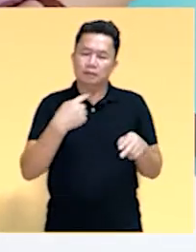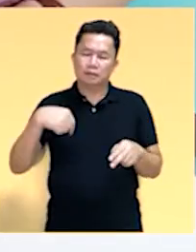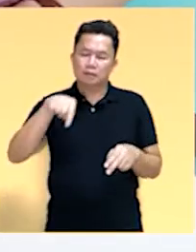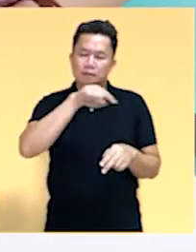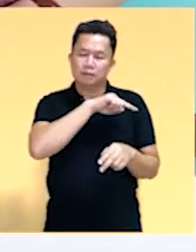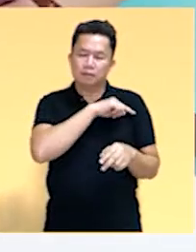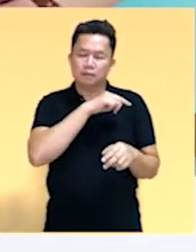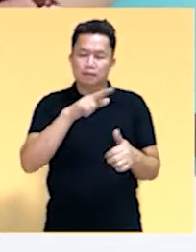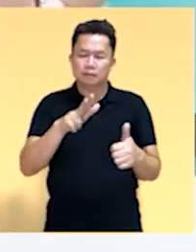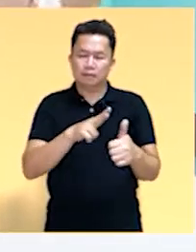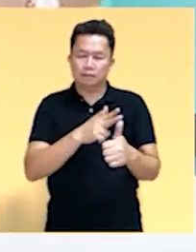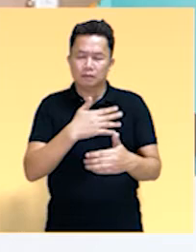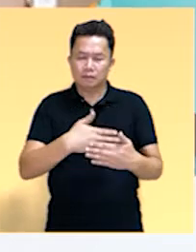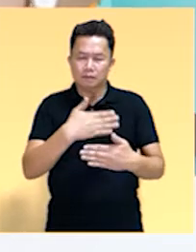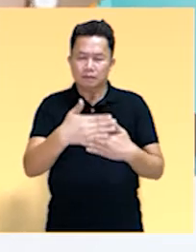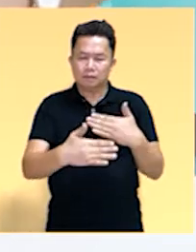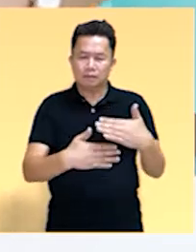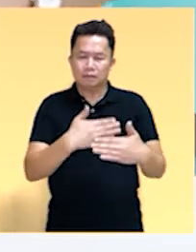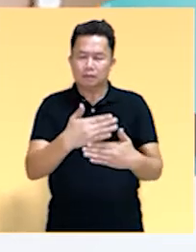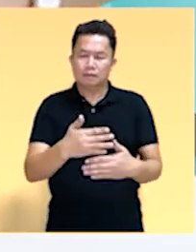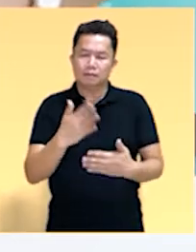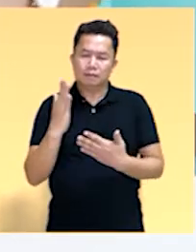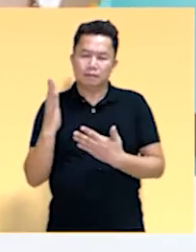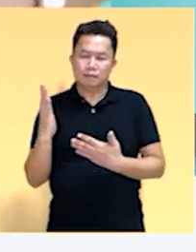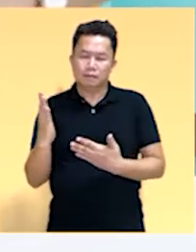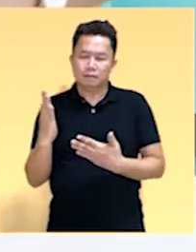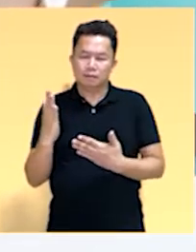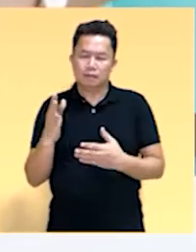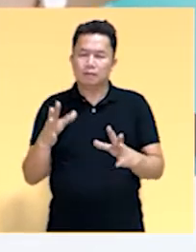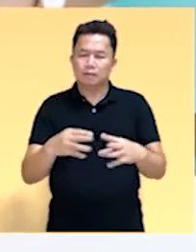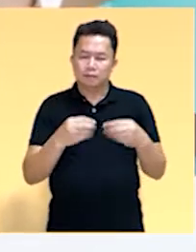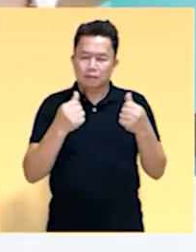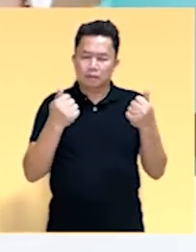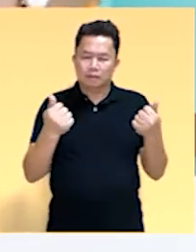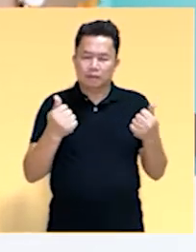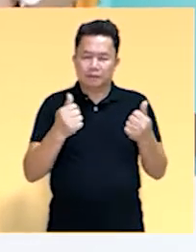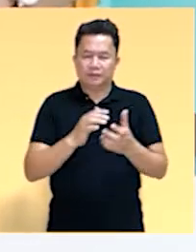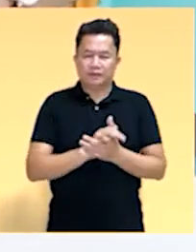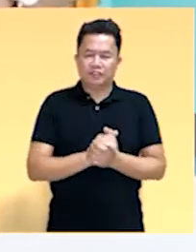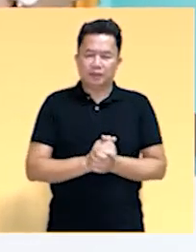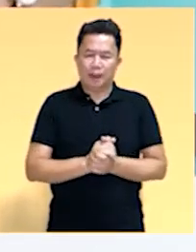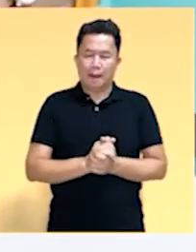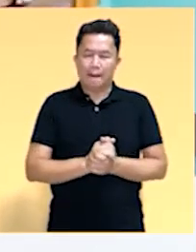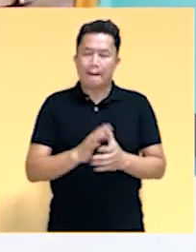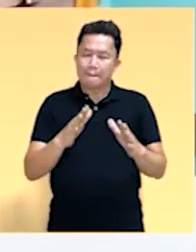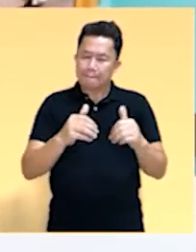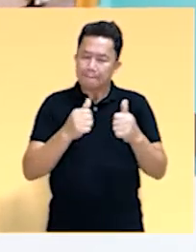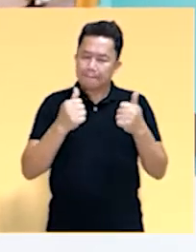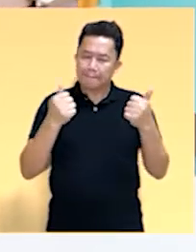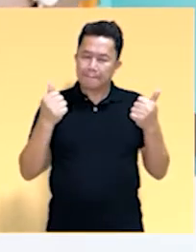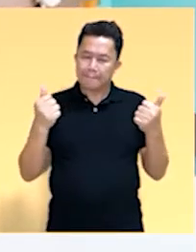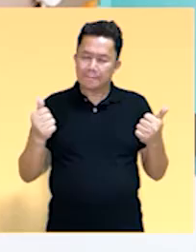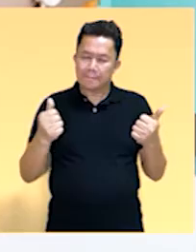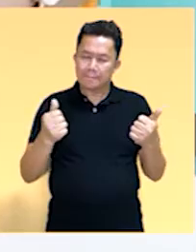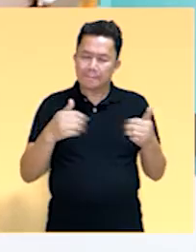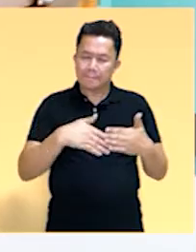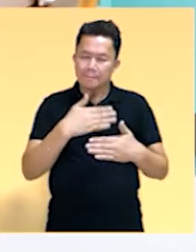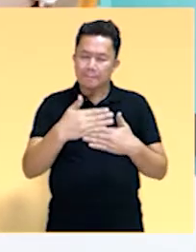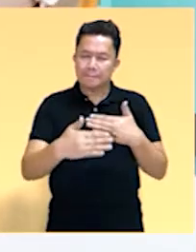sa third step? Ito ay ang solve. Solve, sa step na